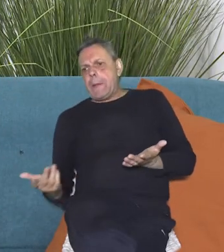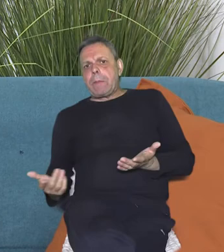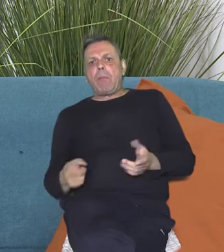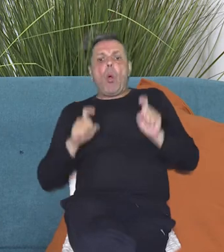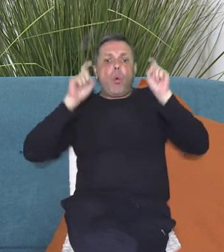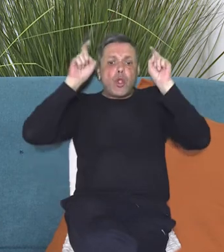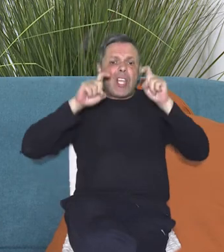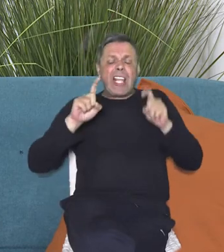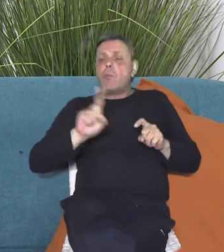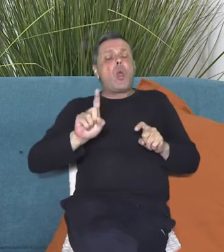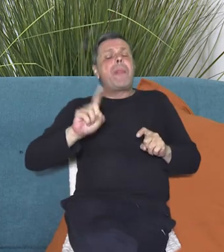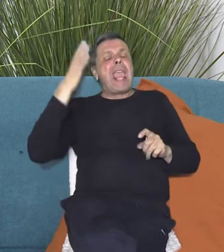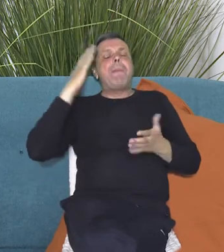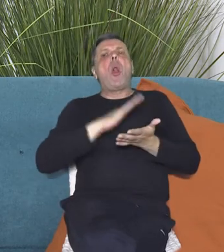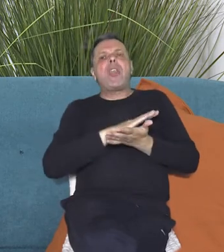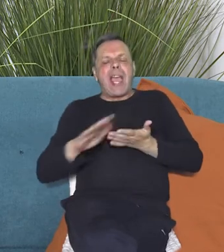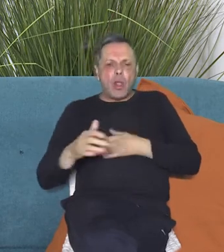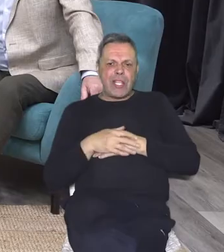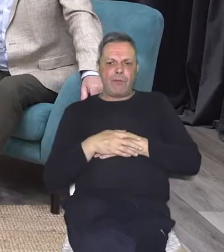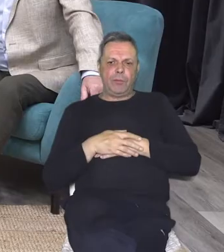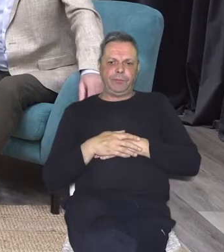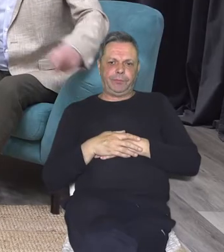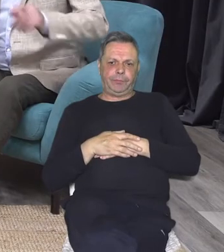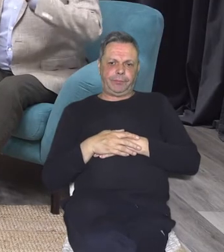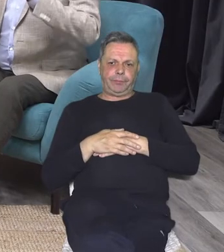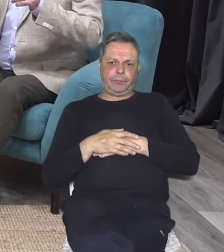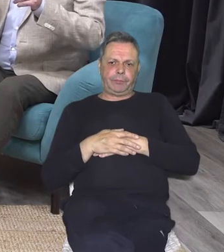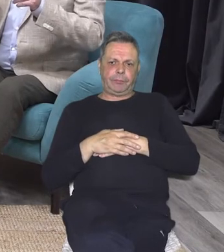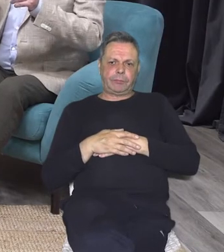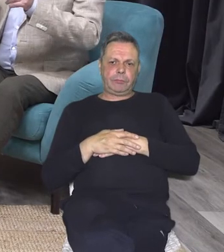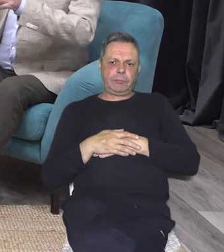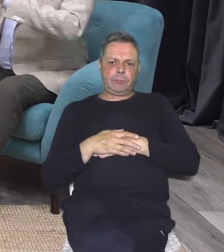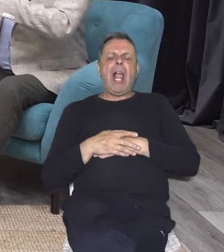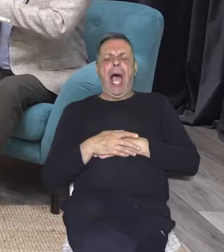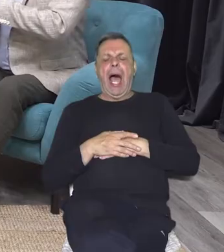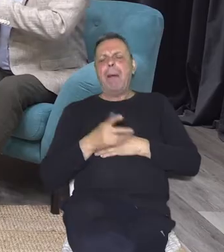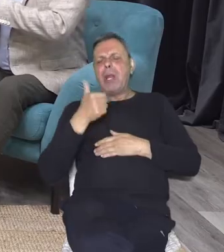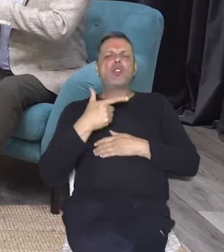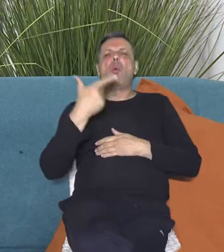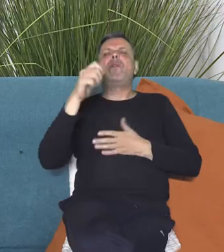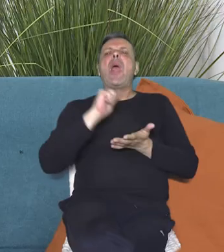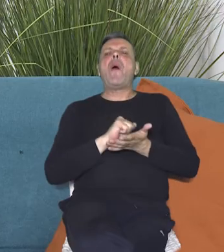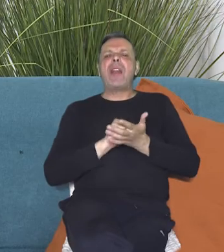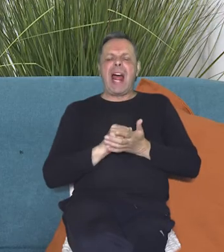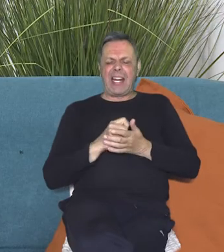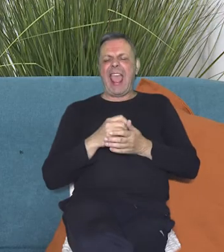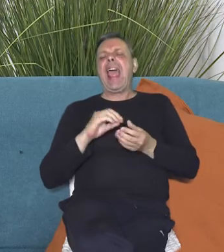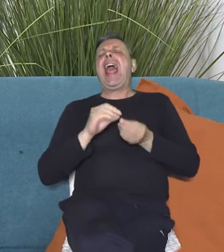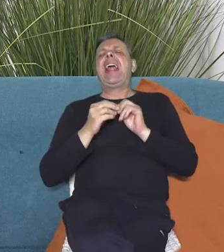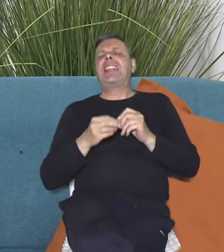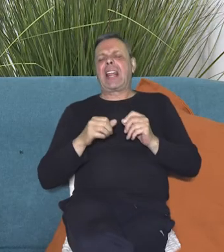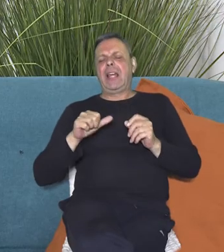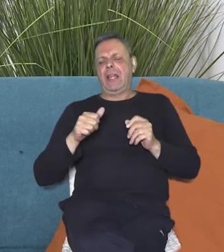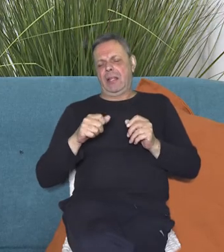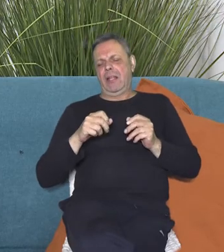to zapravo u socijalizmu nije bilo tako jednostavno kako to izgleda. Osim na kioscima na Trgu Bana Jelačića i na Kolodvoru. To je tek poslije počelo.